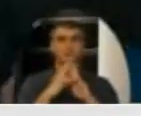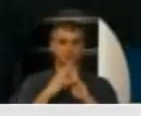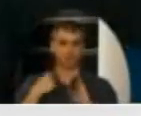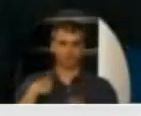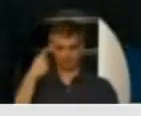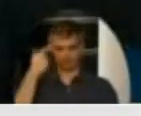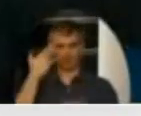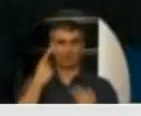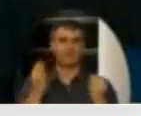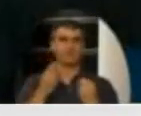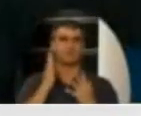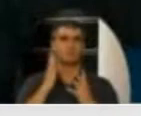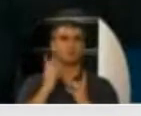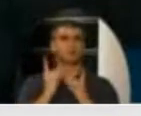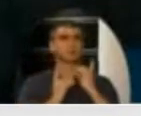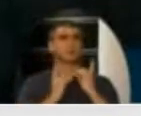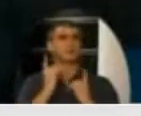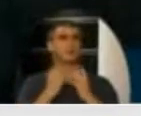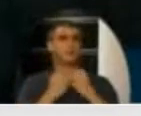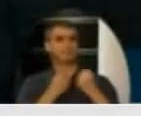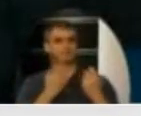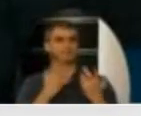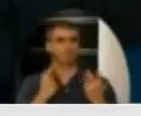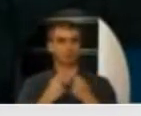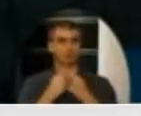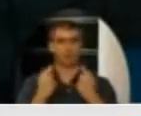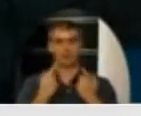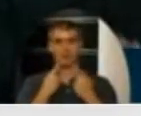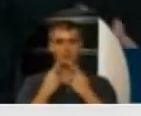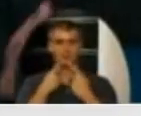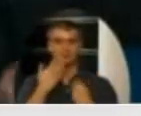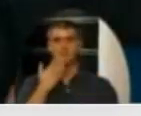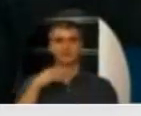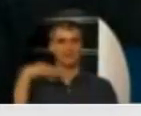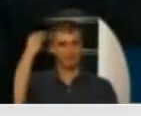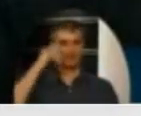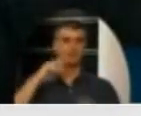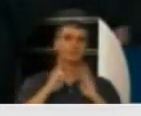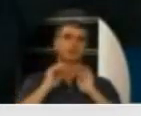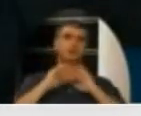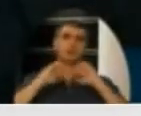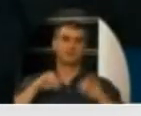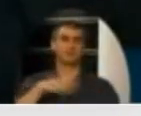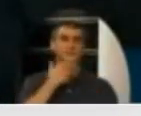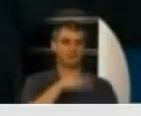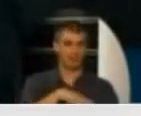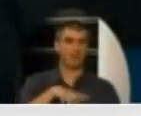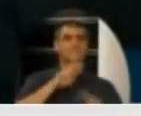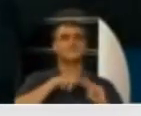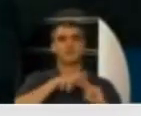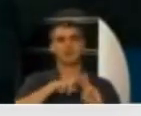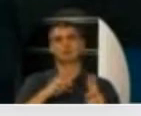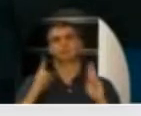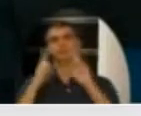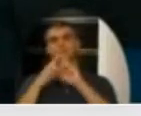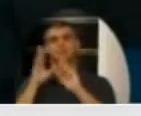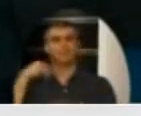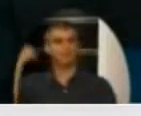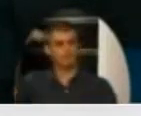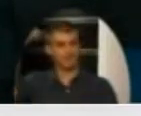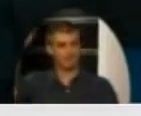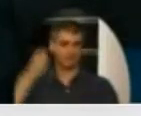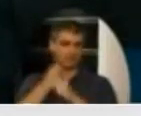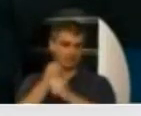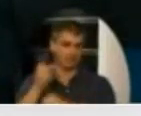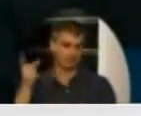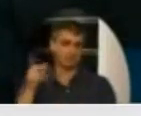יודעים עד כמה דברים דינמיים בכל הנוגע למסע ומתן בין ישראל לפלסטינאים, פגישה נפרדת עם הנציגים הישראלים ולאחר מכן עם הנציגים הפלסטינאים,